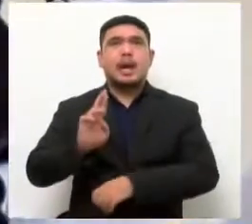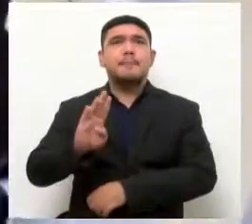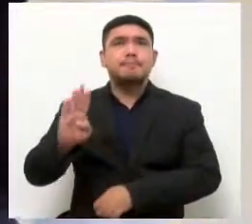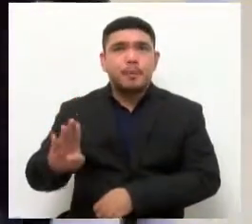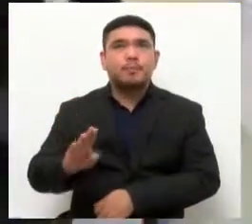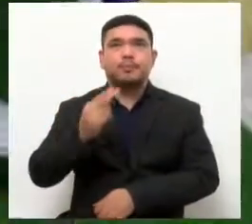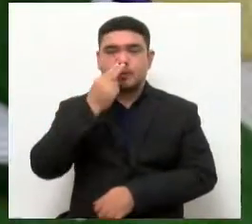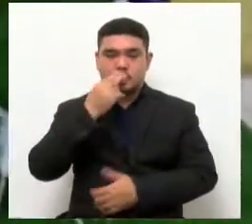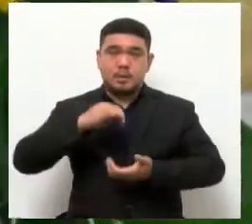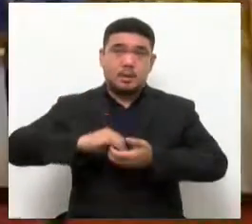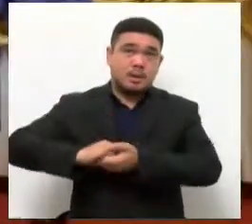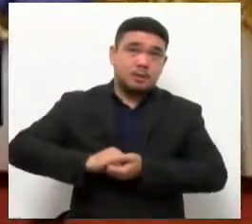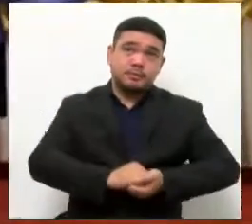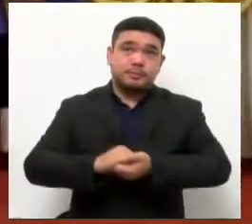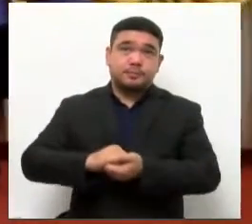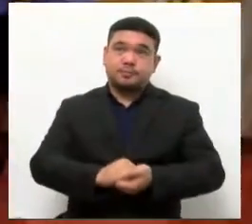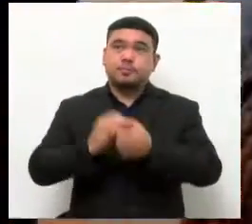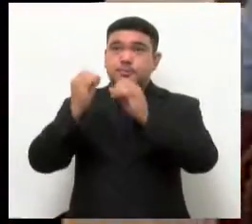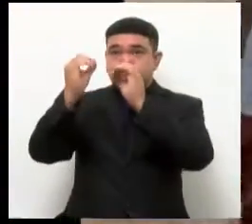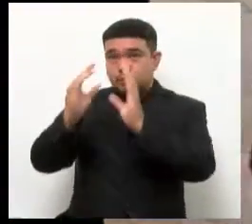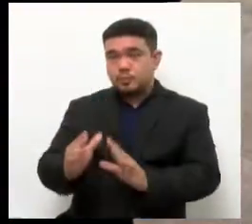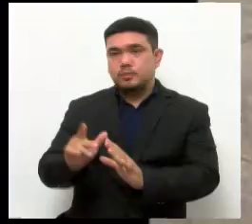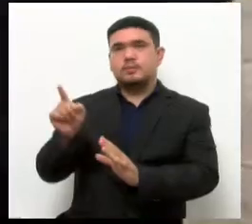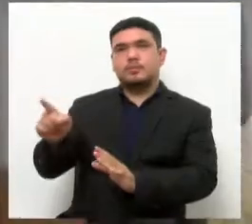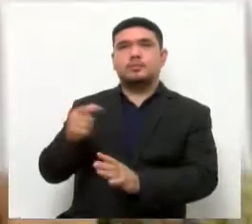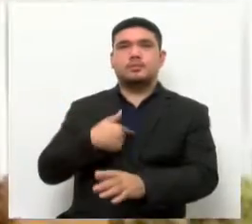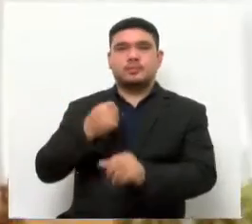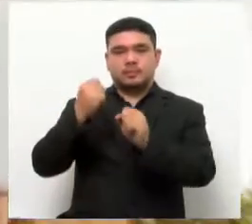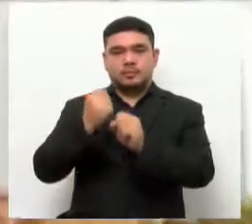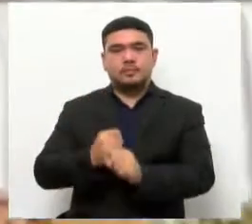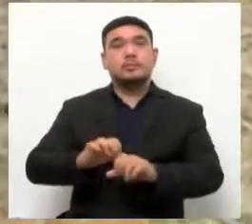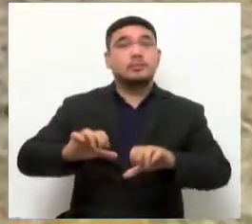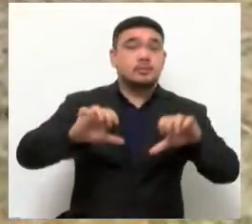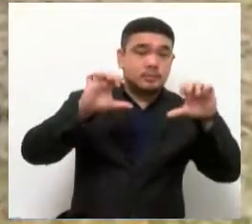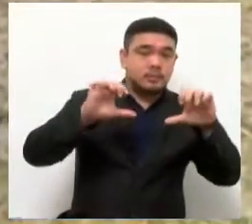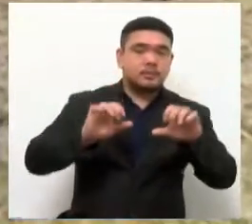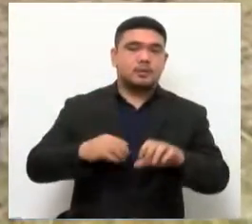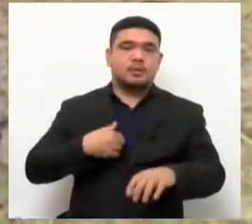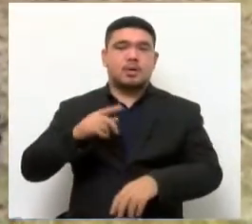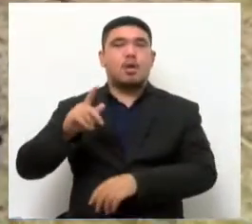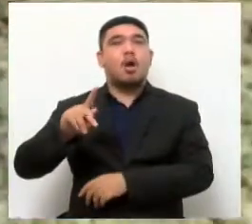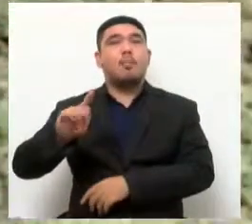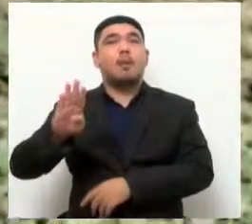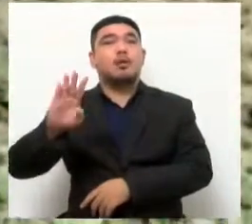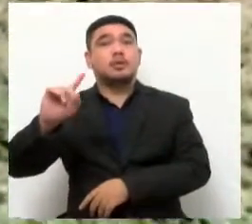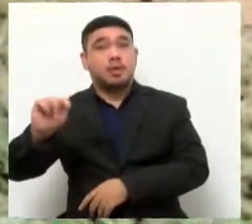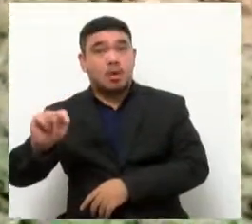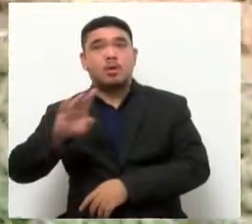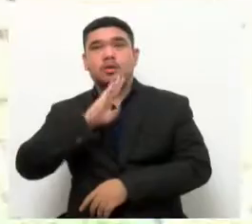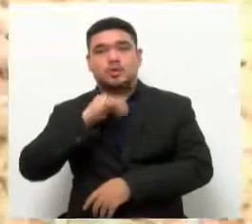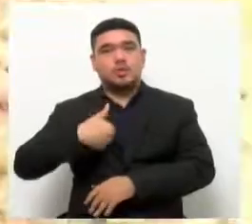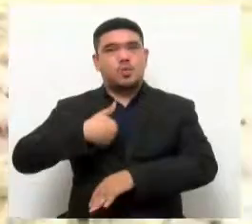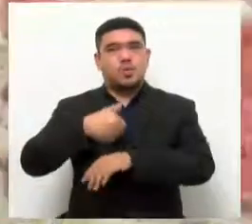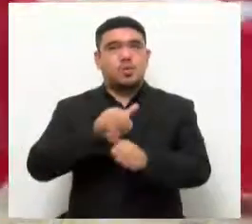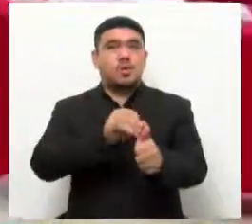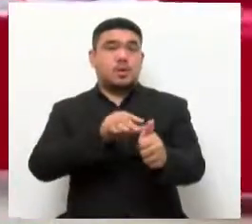ได้รับความร่วมมือจากครูและบุคลากรทางการศึกษารวมทั้งหน่วยงานภาครัฐองค์กรปกครองส่วนท้องถิ่นและผู้นำชุมชนเป็น